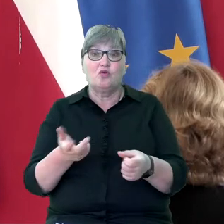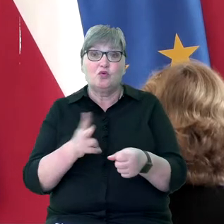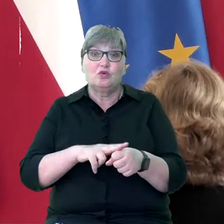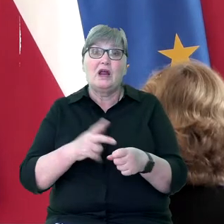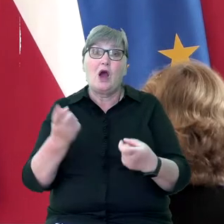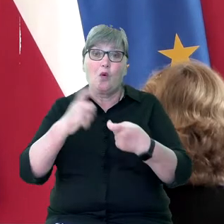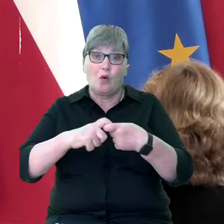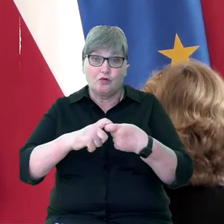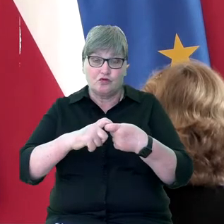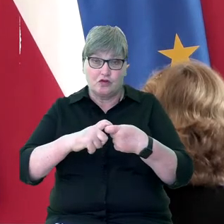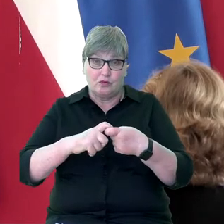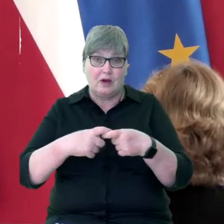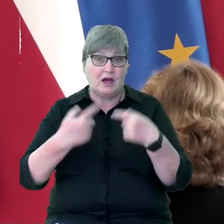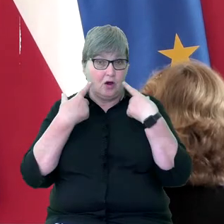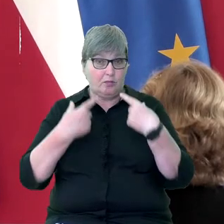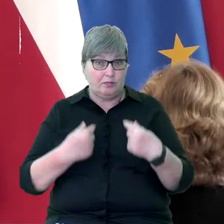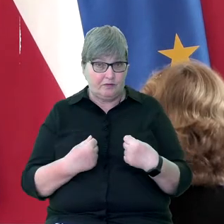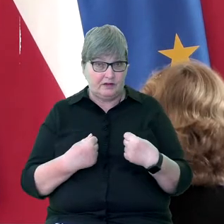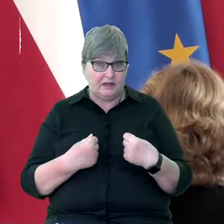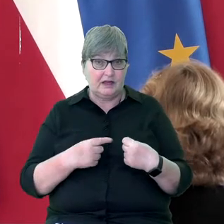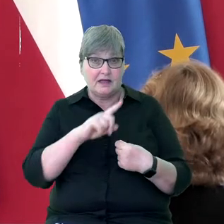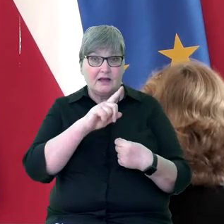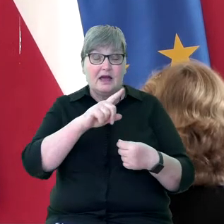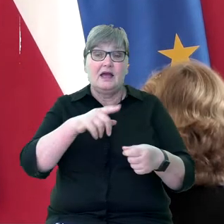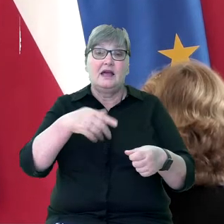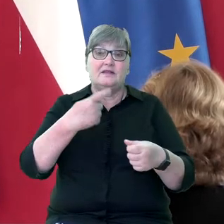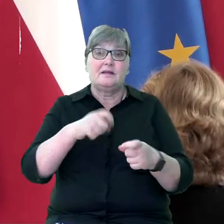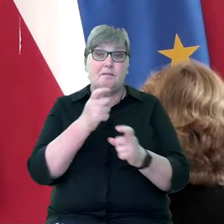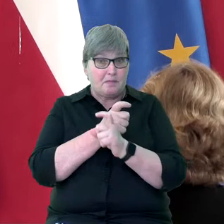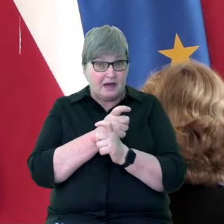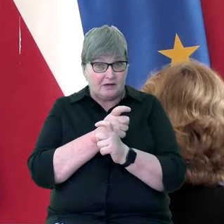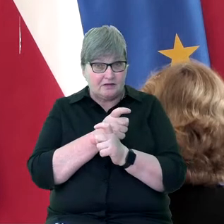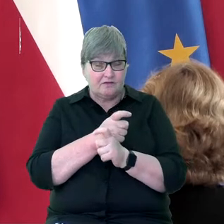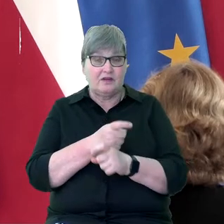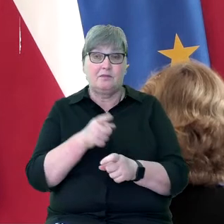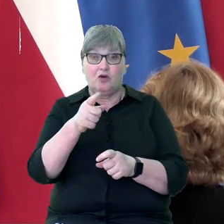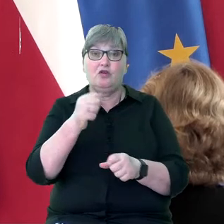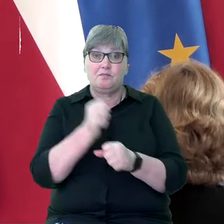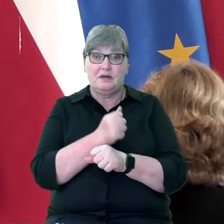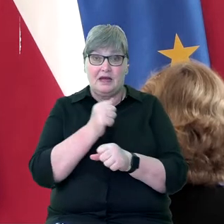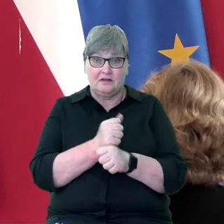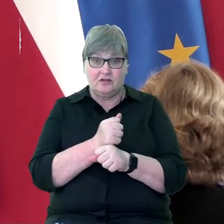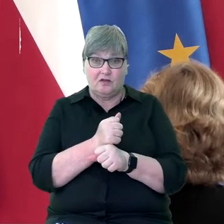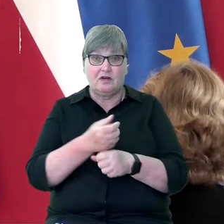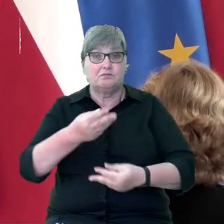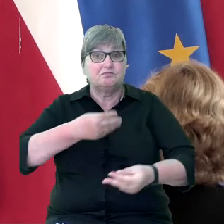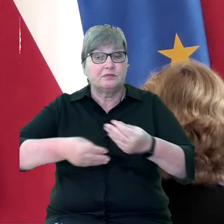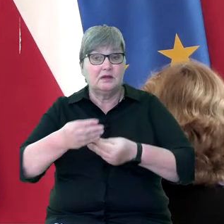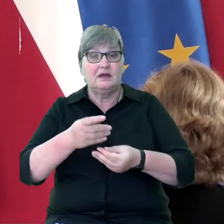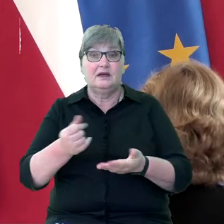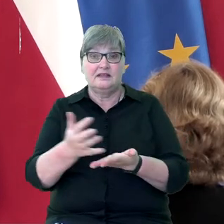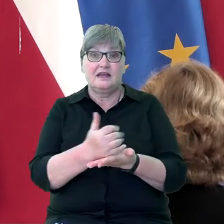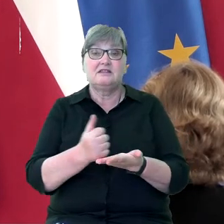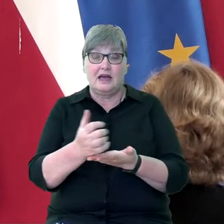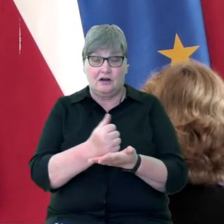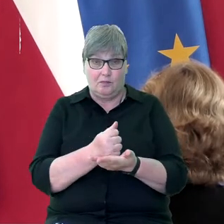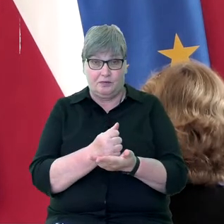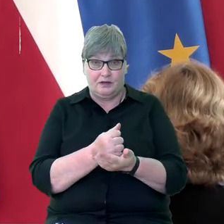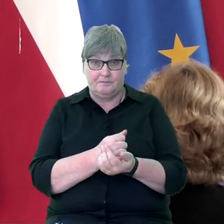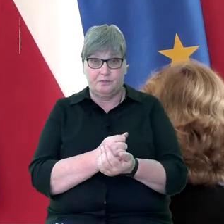z tego tytułu, że wykonywał on zadania w zamian za wynagrodzenie. Stosunek służbowy, co warto